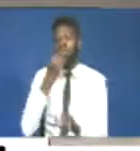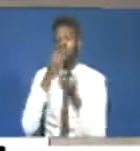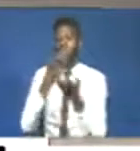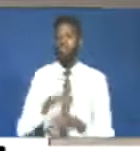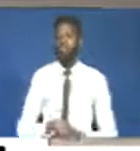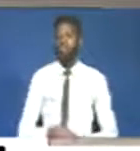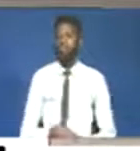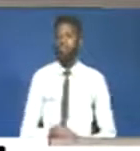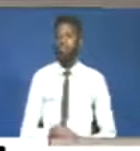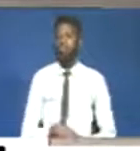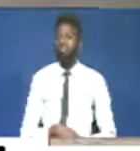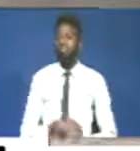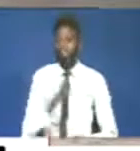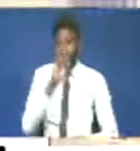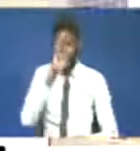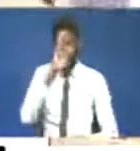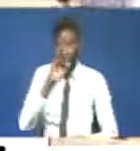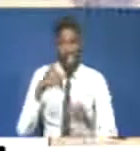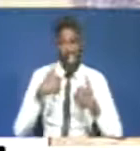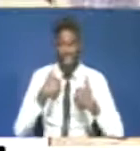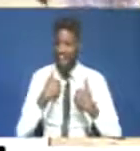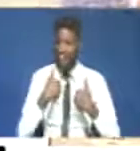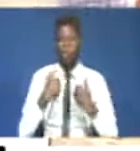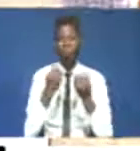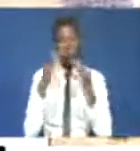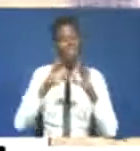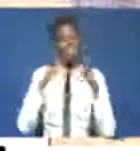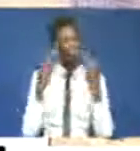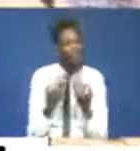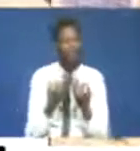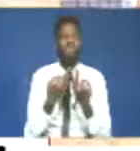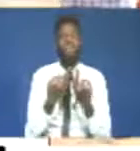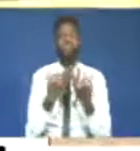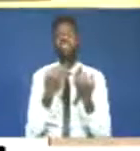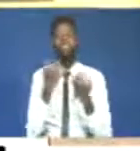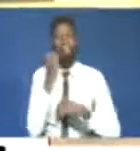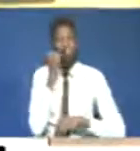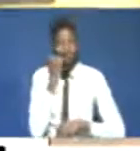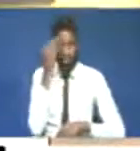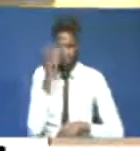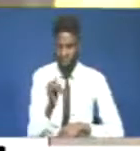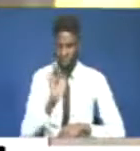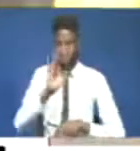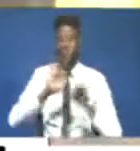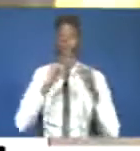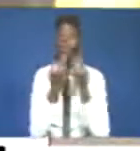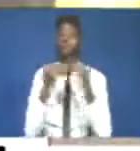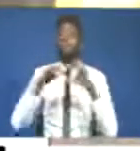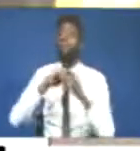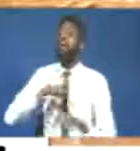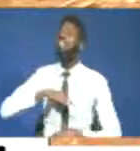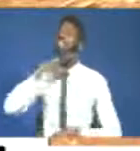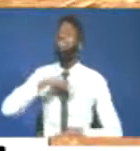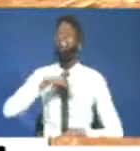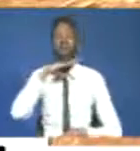Ilikuwa Jumapili ya mikosi kwa familia kadhaa baada ya wapendwa wao kuangamia katika ajali za